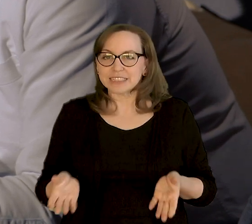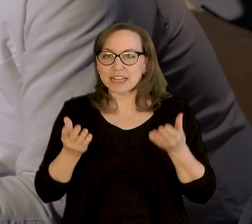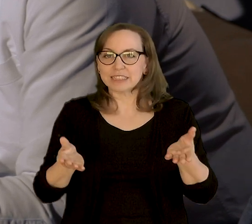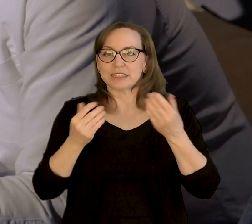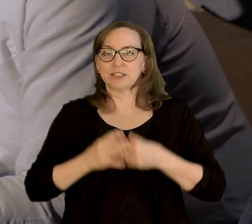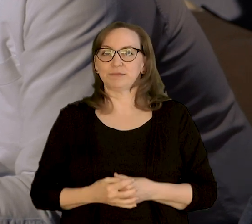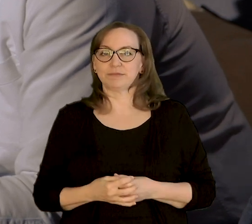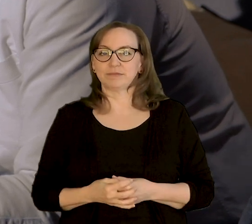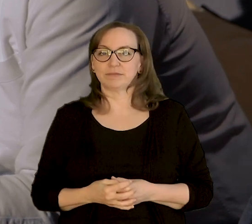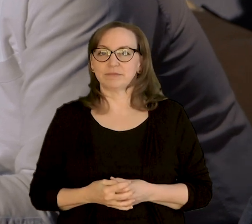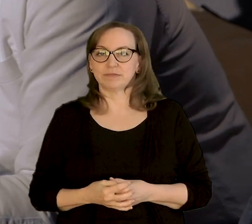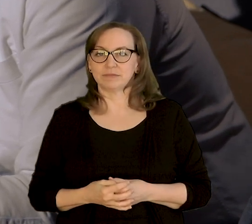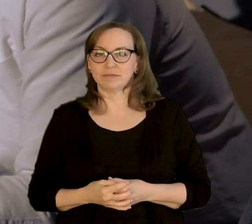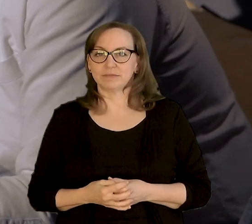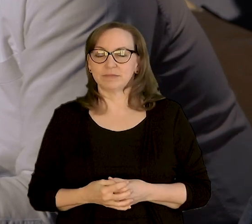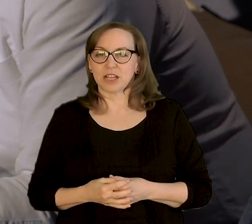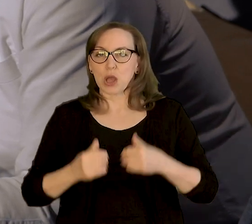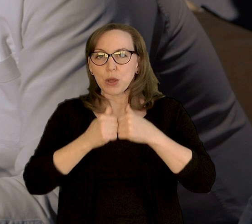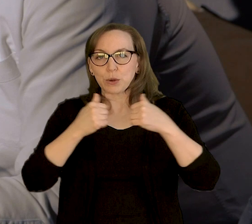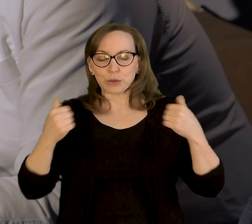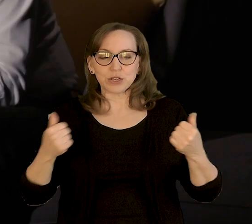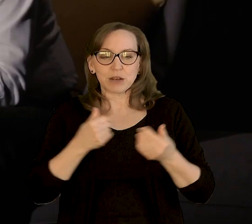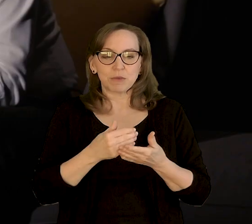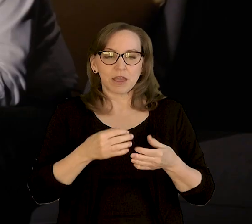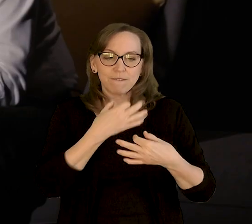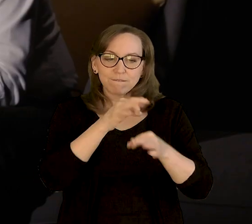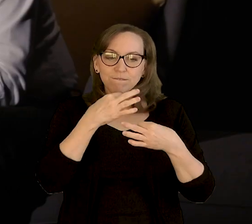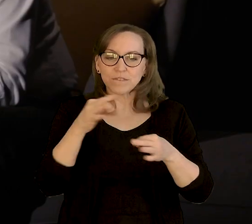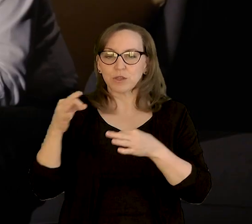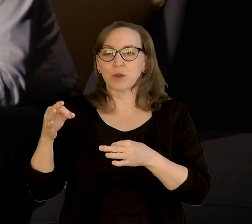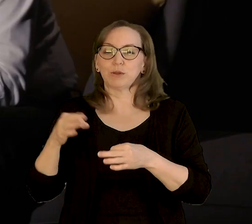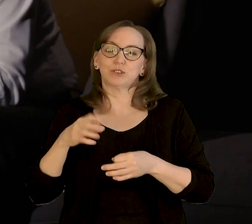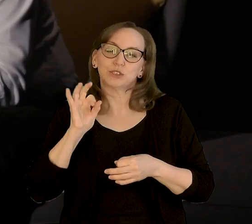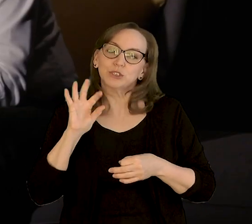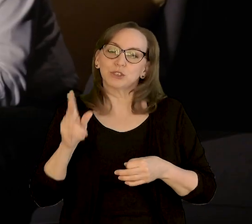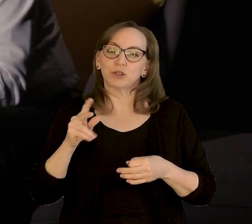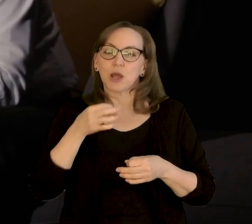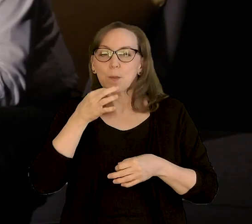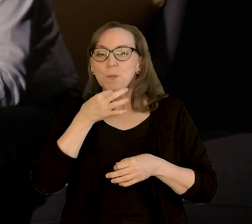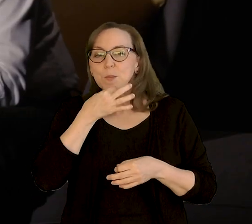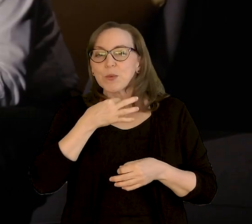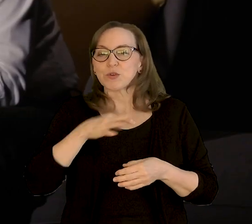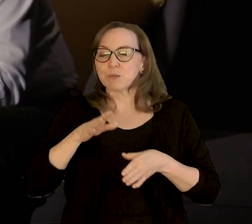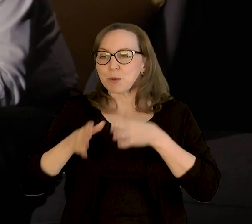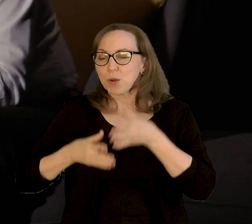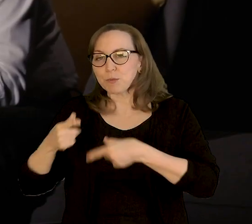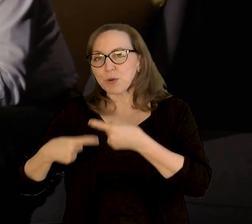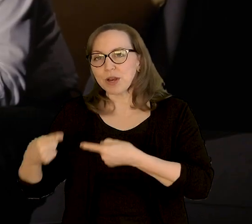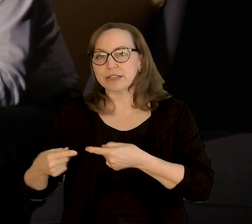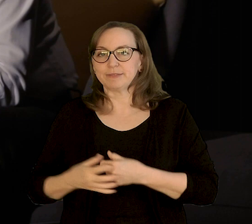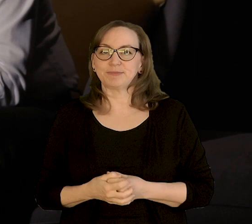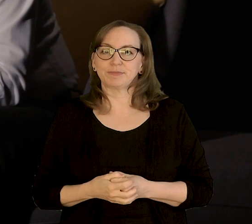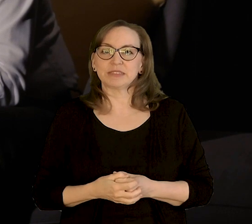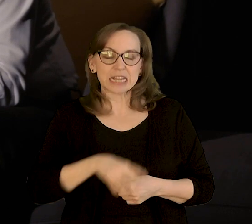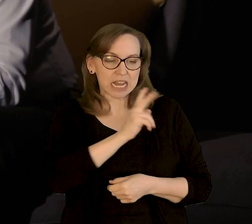Zachęcam. Rozdzielmy wino czy sok gronowy dla młodszego pokolenia,